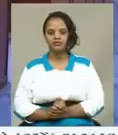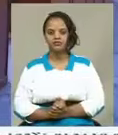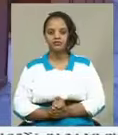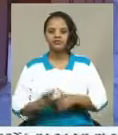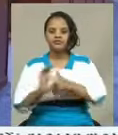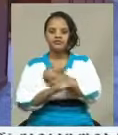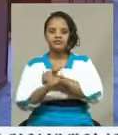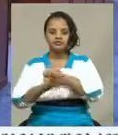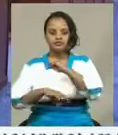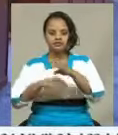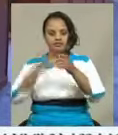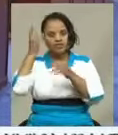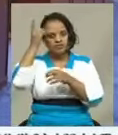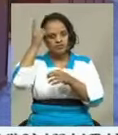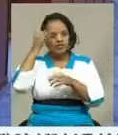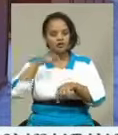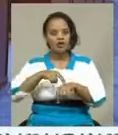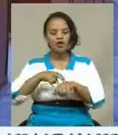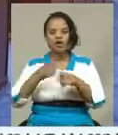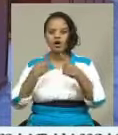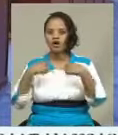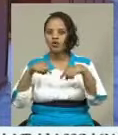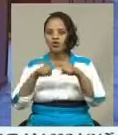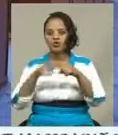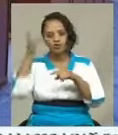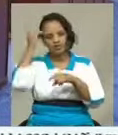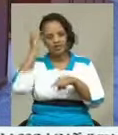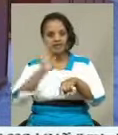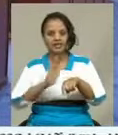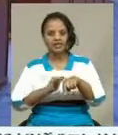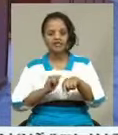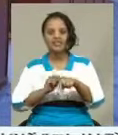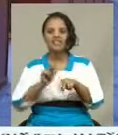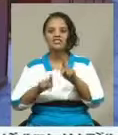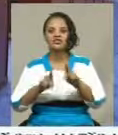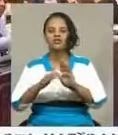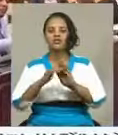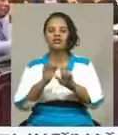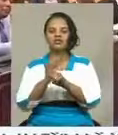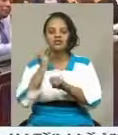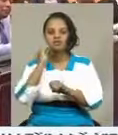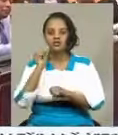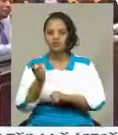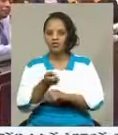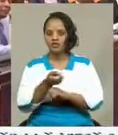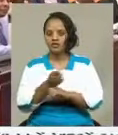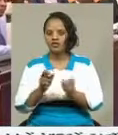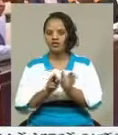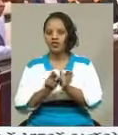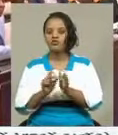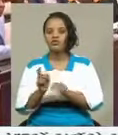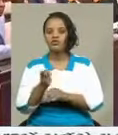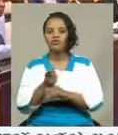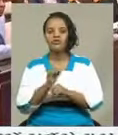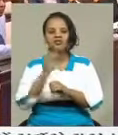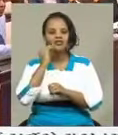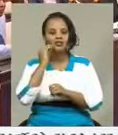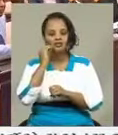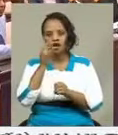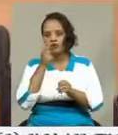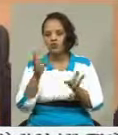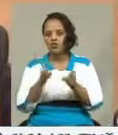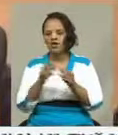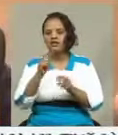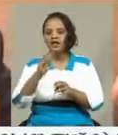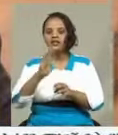በሀገራዊ የምክክር ኮሚሽን ማቋቋሚያ አዋጅ መሰረት ኮሚሽኑ ተጠሪነቱ ለህዝብ ተወካዮች ምክር ቤት መሆኑን ይደነግጋል። በመሆኑም የምክር ቤቱ አፈ ጉባኤ ታገሰ